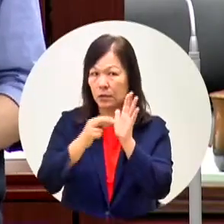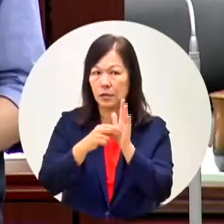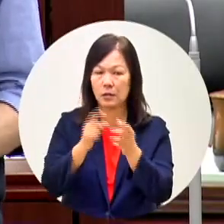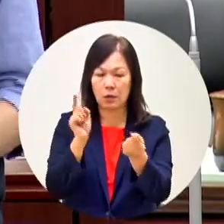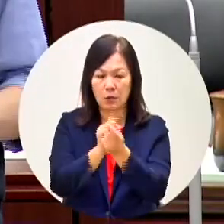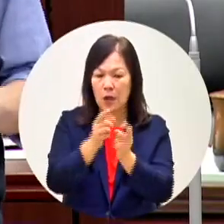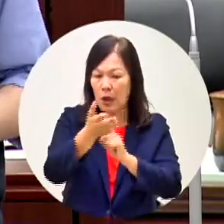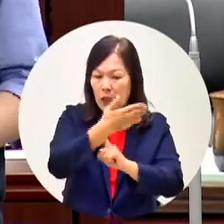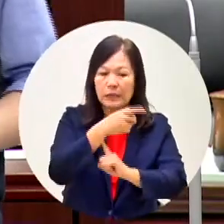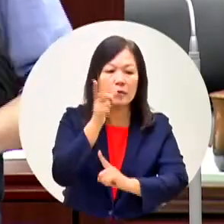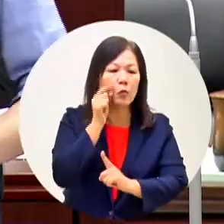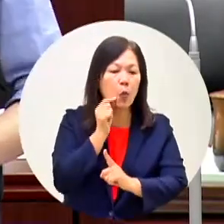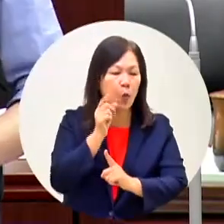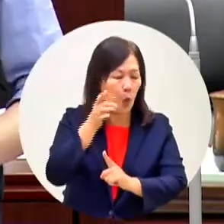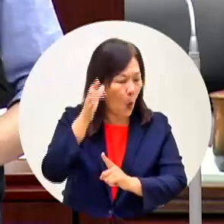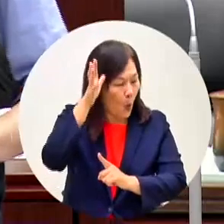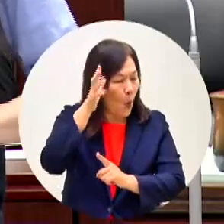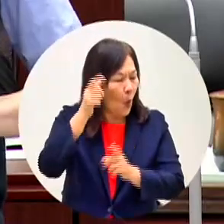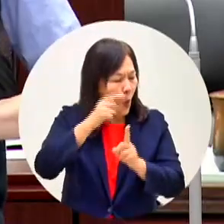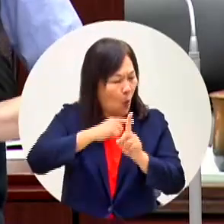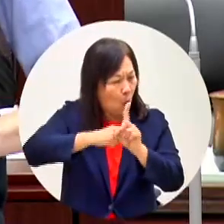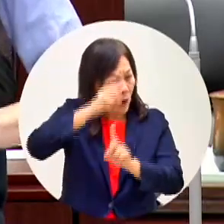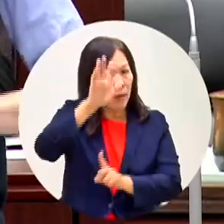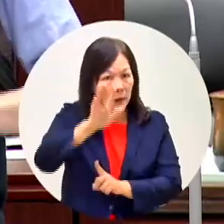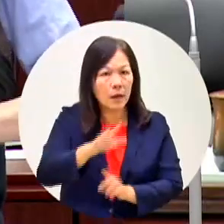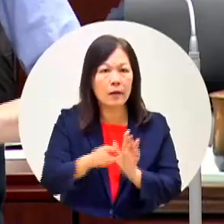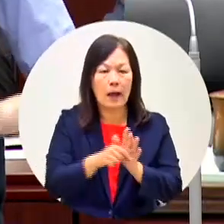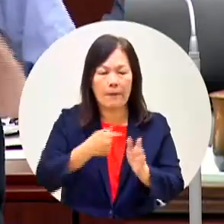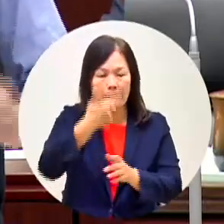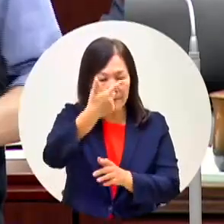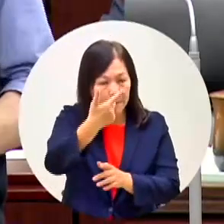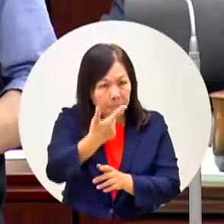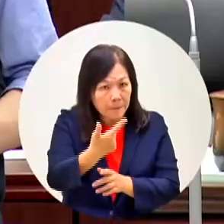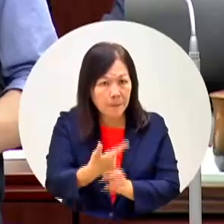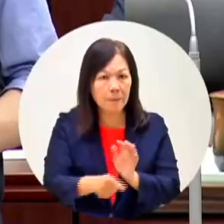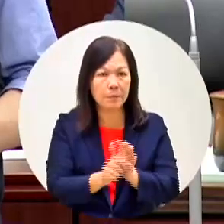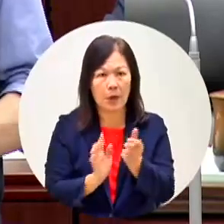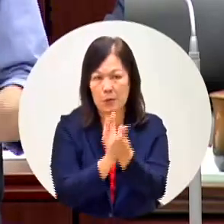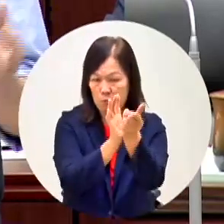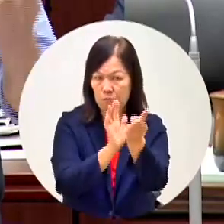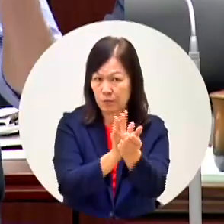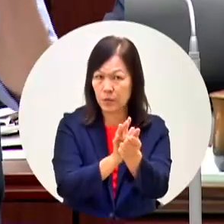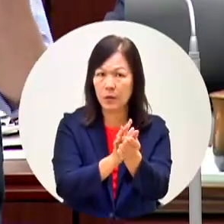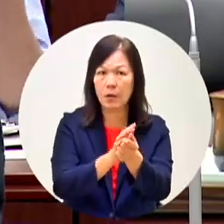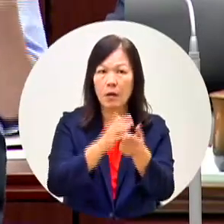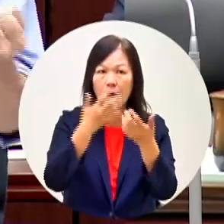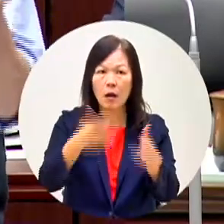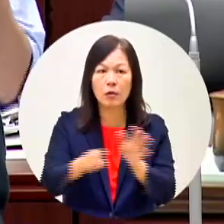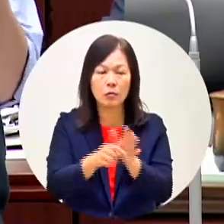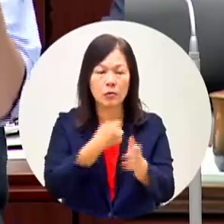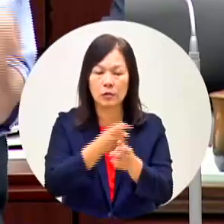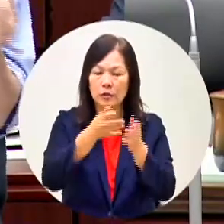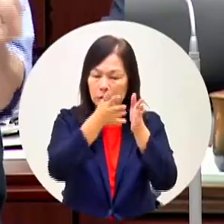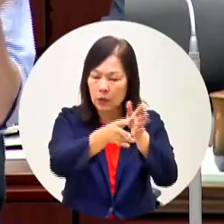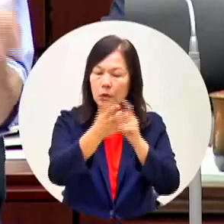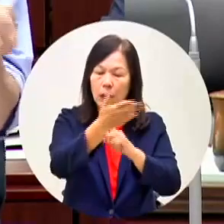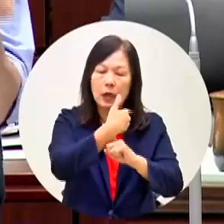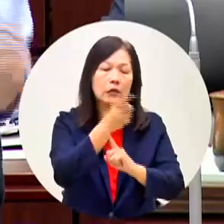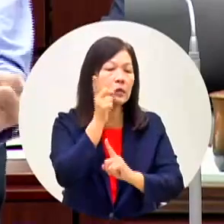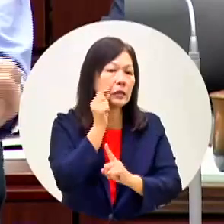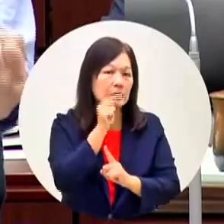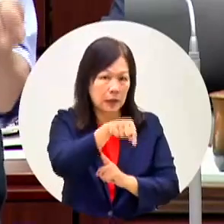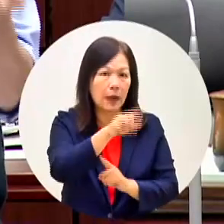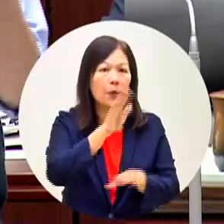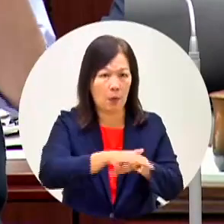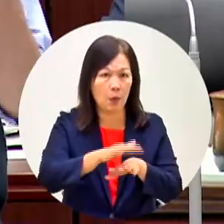认为我们将来陆陆续续推出很多很多都会在旗津，因为那是高雄将来一个非常非